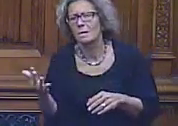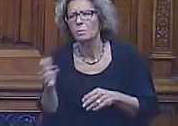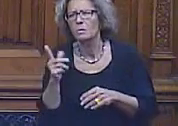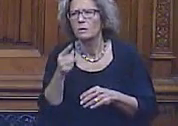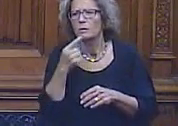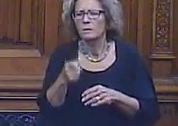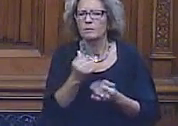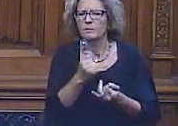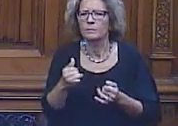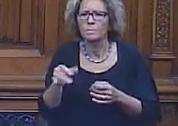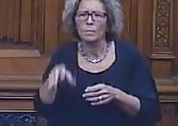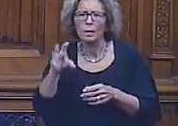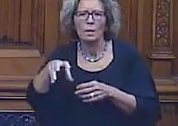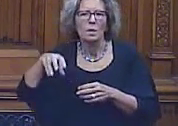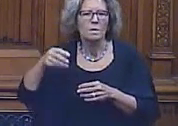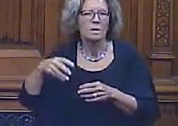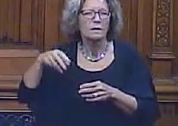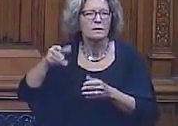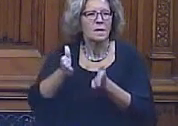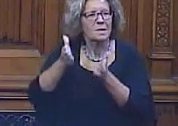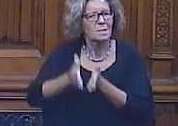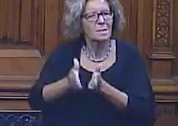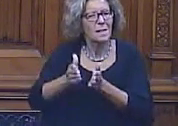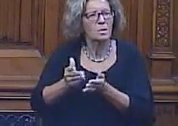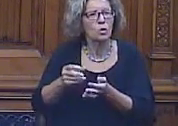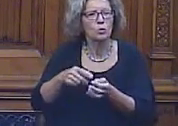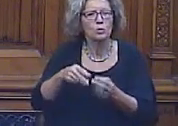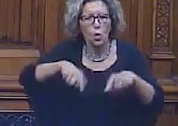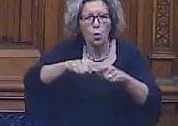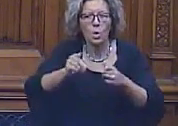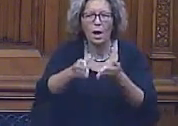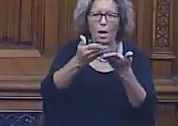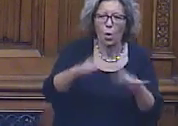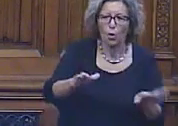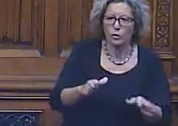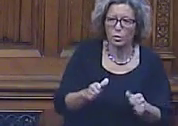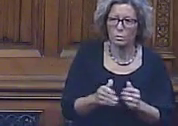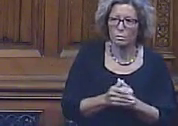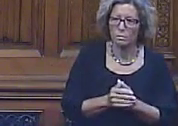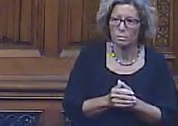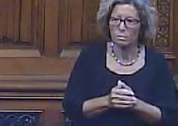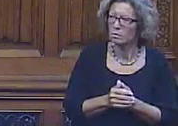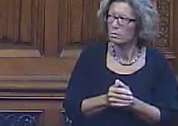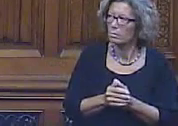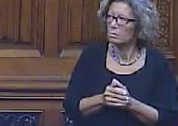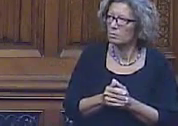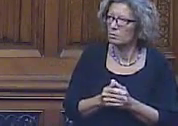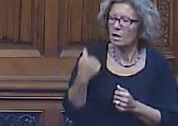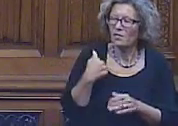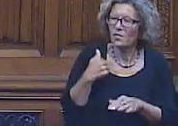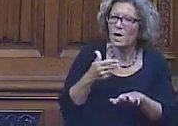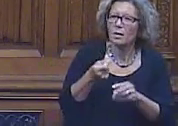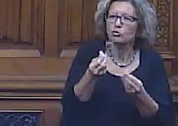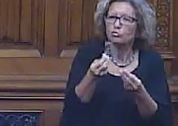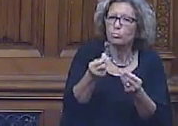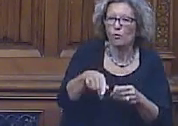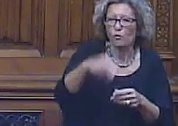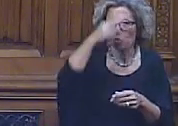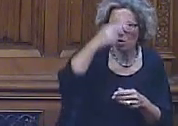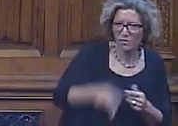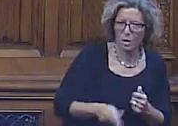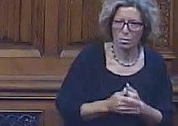zahlreichen verwaisten Sektionslokale der SPÖ öffnen. Das wäre zum Beispiel eine Idee. Das wäre Spür für Wien, sehr